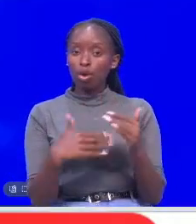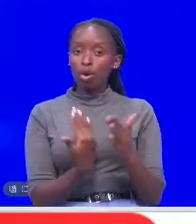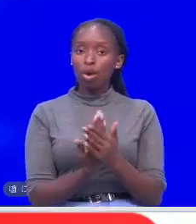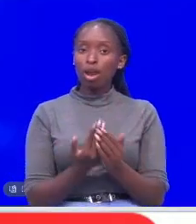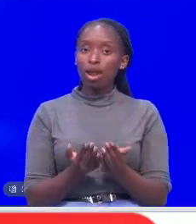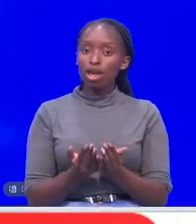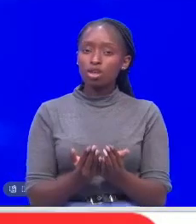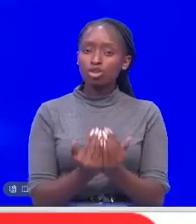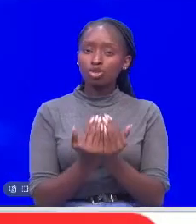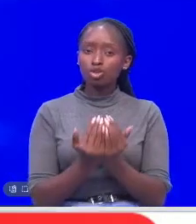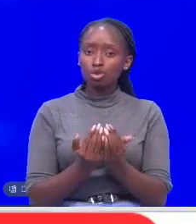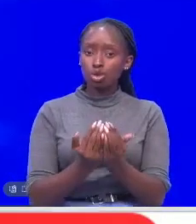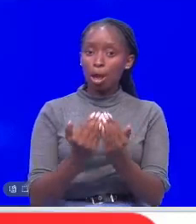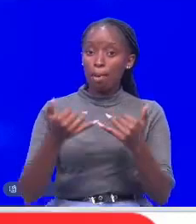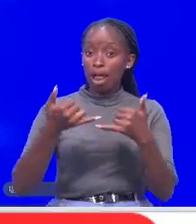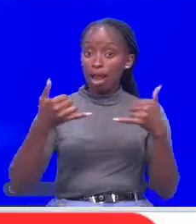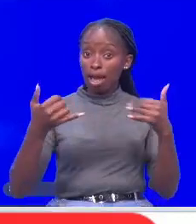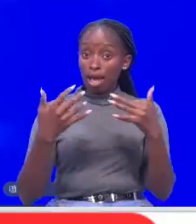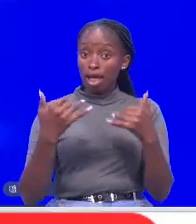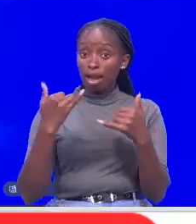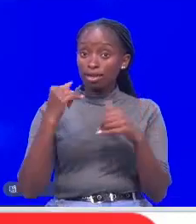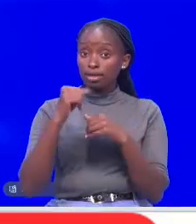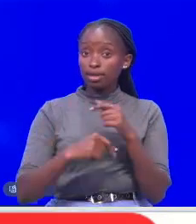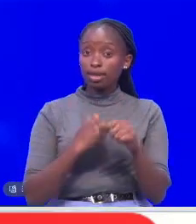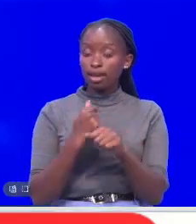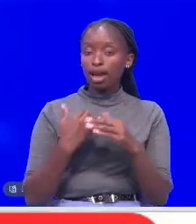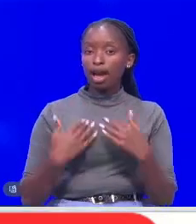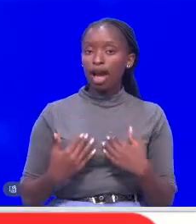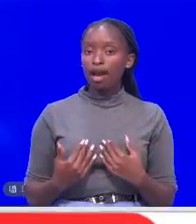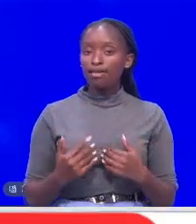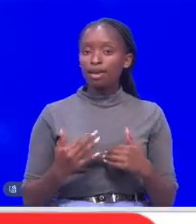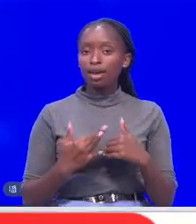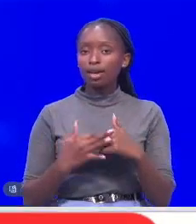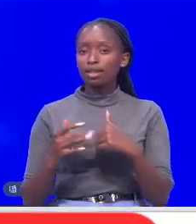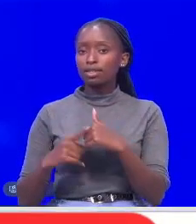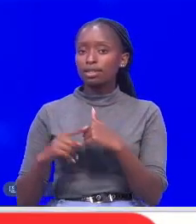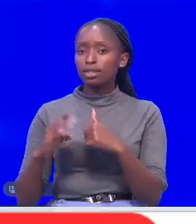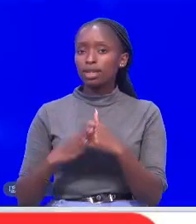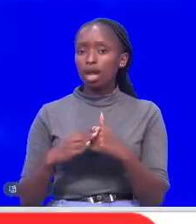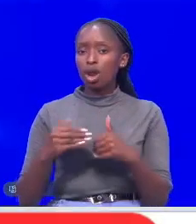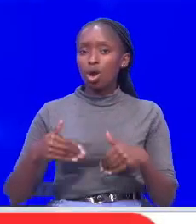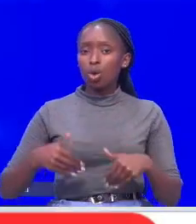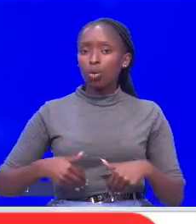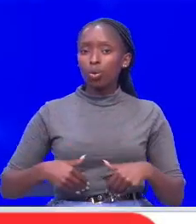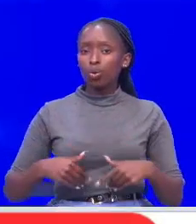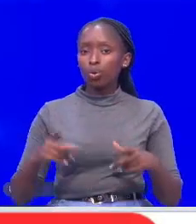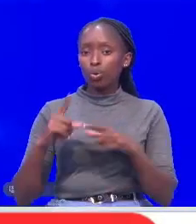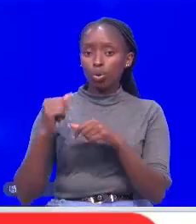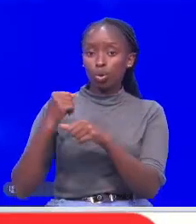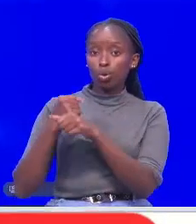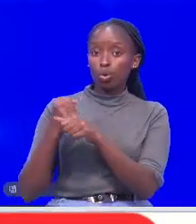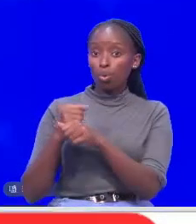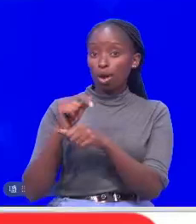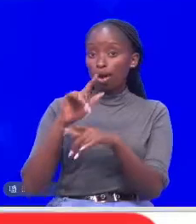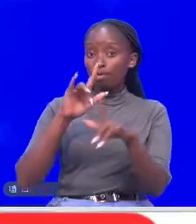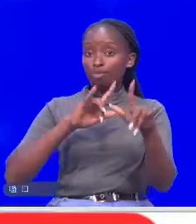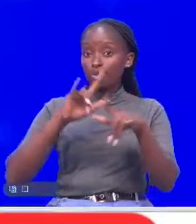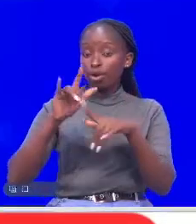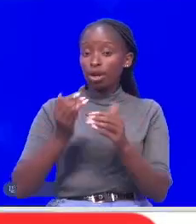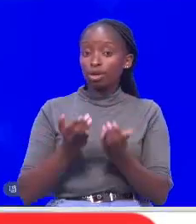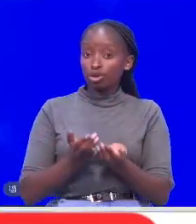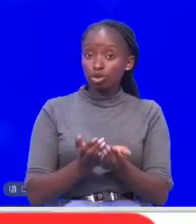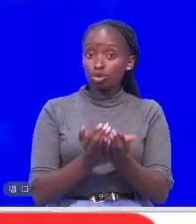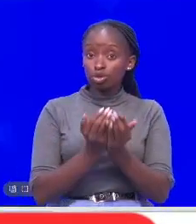alone, we have had 869 youth going to work for foreign ships in this